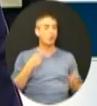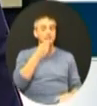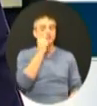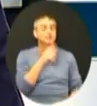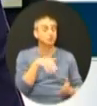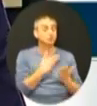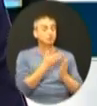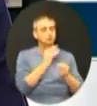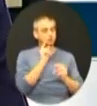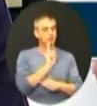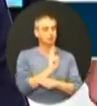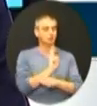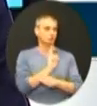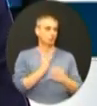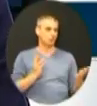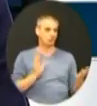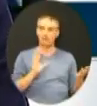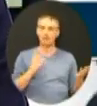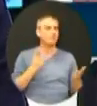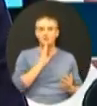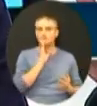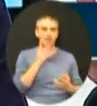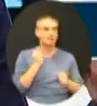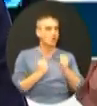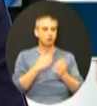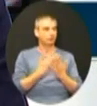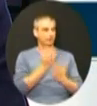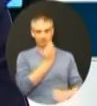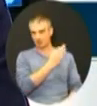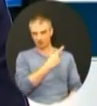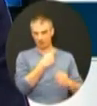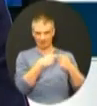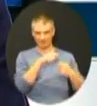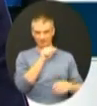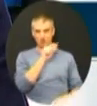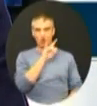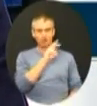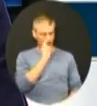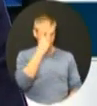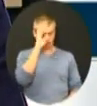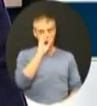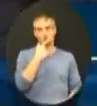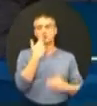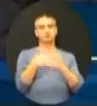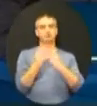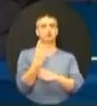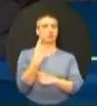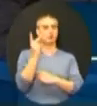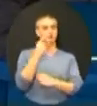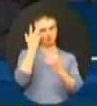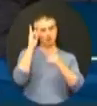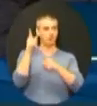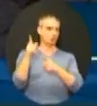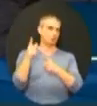צריך היוצר המשפטי צריך לשמו עכשיו איפה הקושי בהצעה אין יש בה הגיון מסוים כי הא אומרת בסוף יש לקוח ואתה צריך